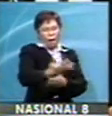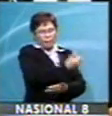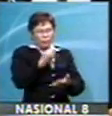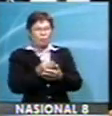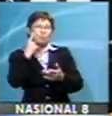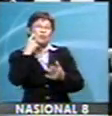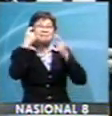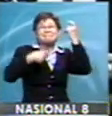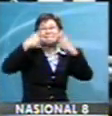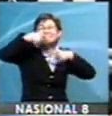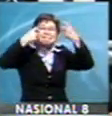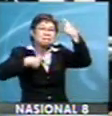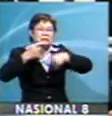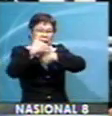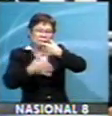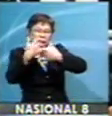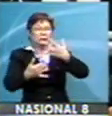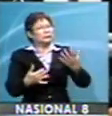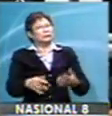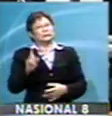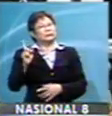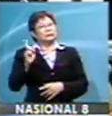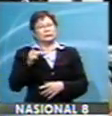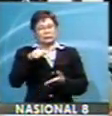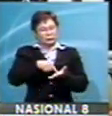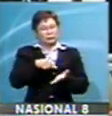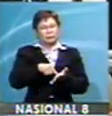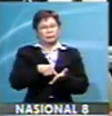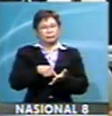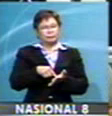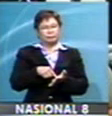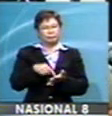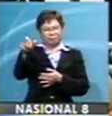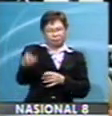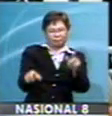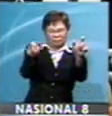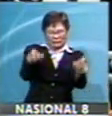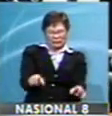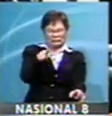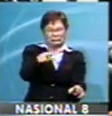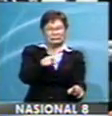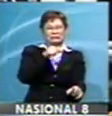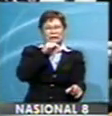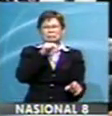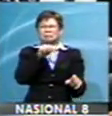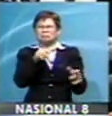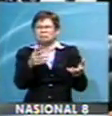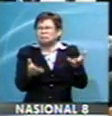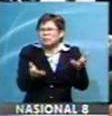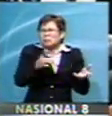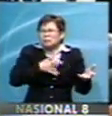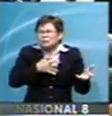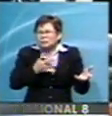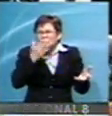torih lagi muka dia buat cedera lagi ini menggambarkan bahawa suspek in tidak bertimbang rasalah dan kita akan ambil tindakan